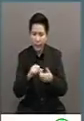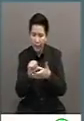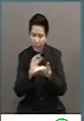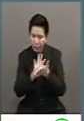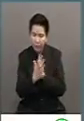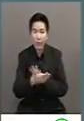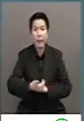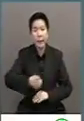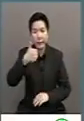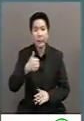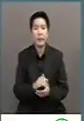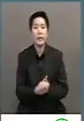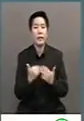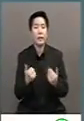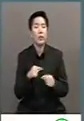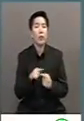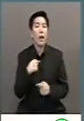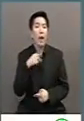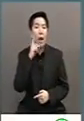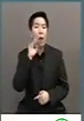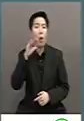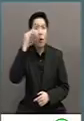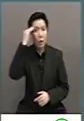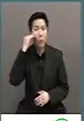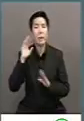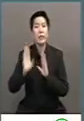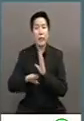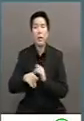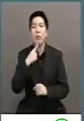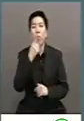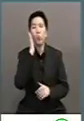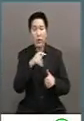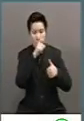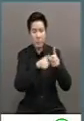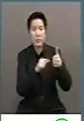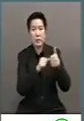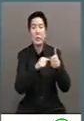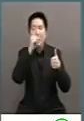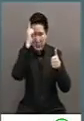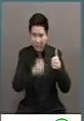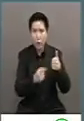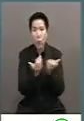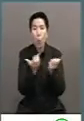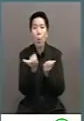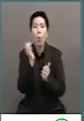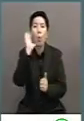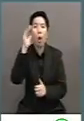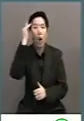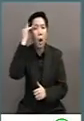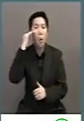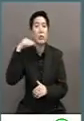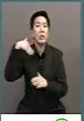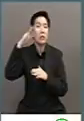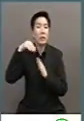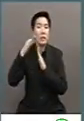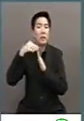ที่ดีซึ่งต่อมาทางด้านของสำนักข่าวกรองเกาหลีใต้ก็ยืนยันค่ะว่าบุคคลภายในคลิปก็คือนายคิมฮันซอลลูกชายแ